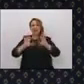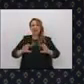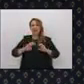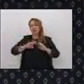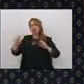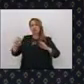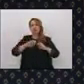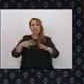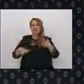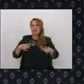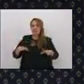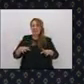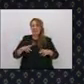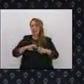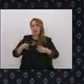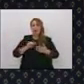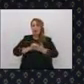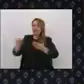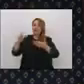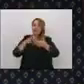إطار القضاء على الأساليب البيروقراطية.